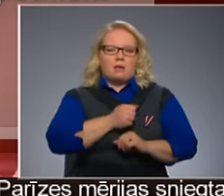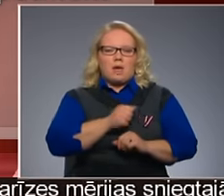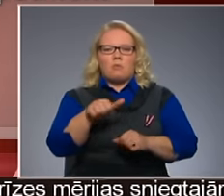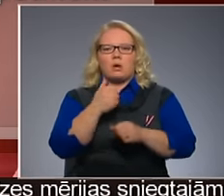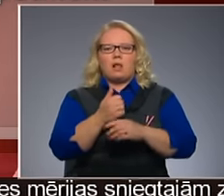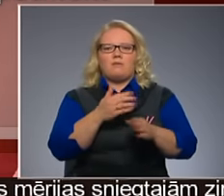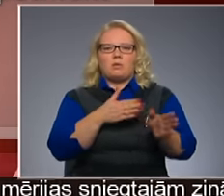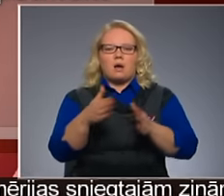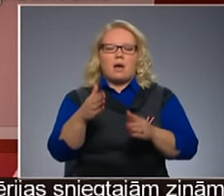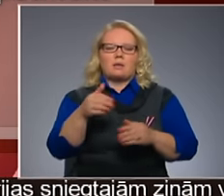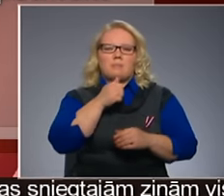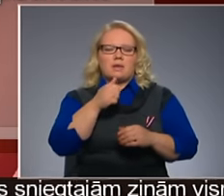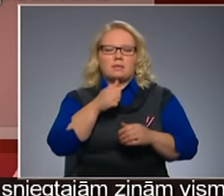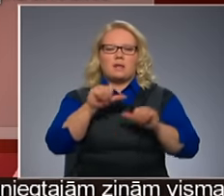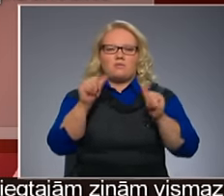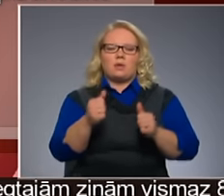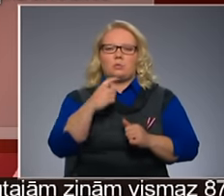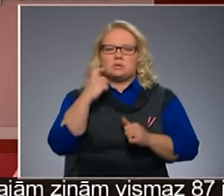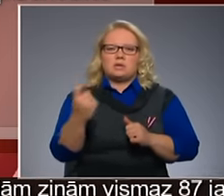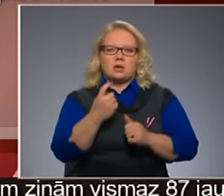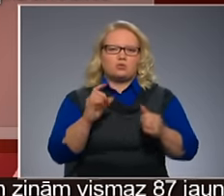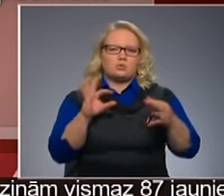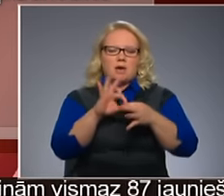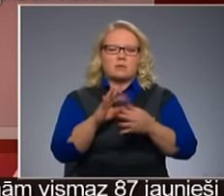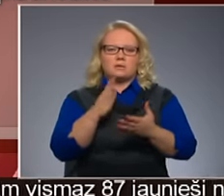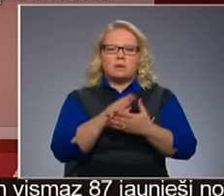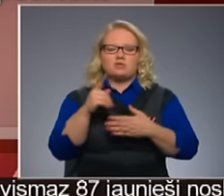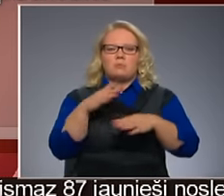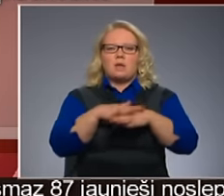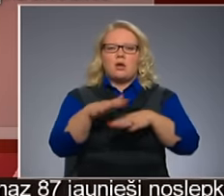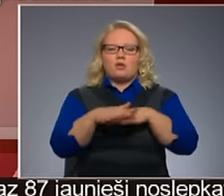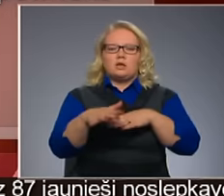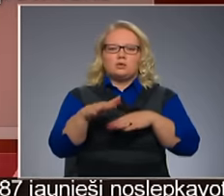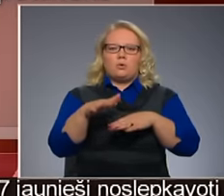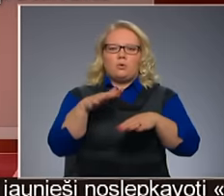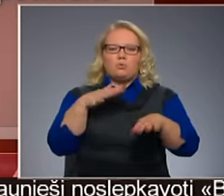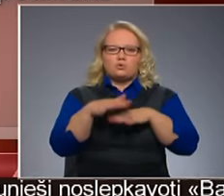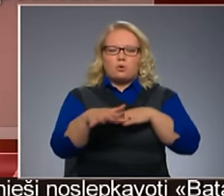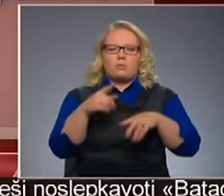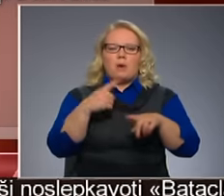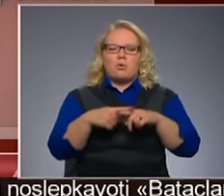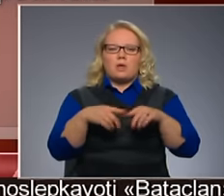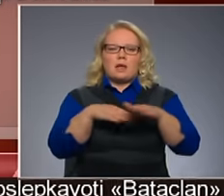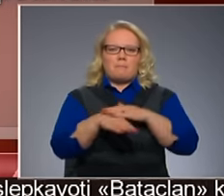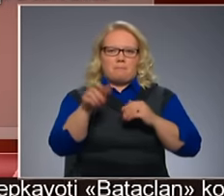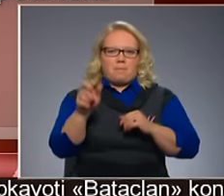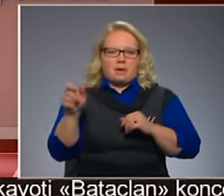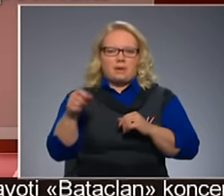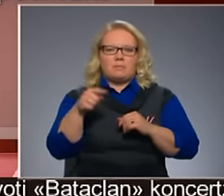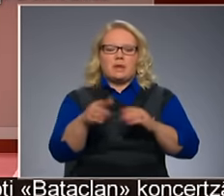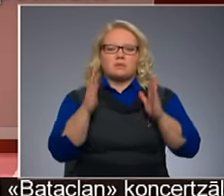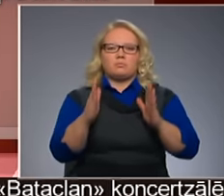galvenokārt mēģināt veidot ciešu saiknes starp šiem teroristu uzbrukumiem un arī zem bēgļiem, jo tas būs tas,